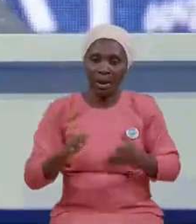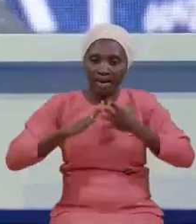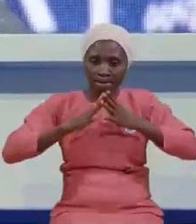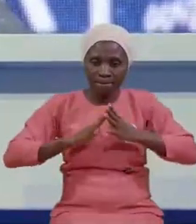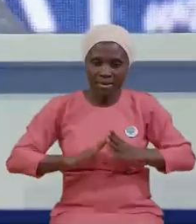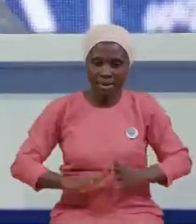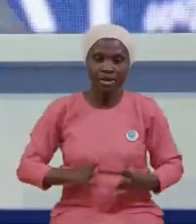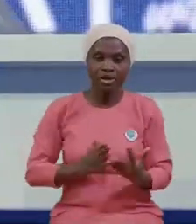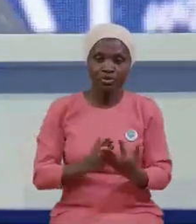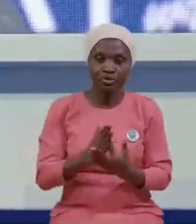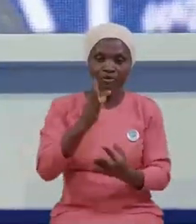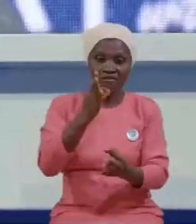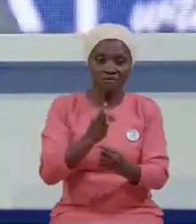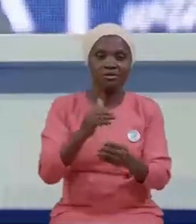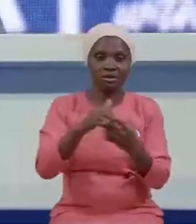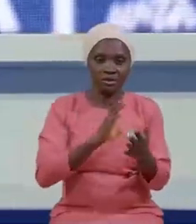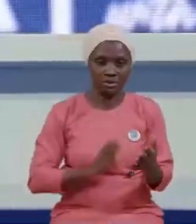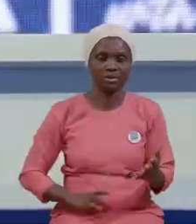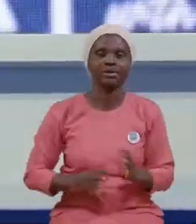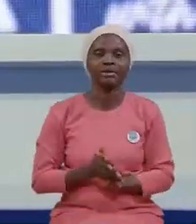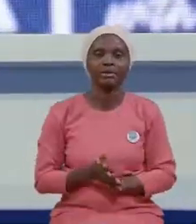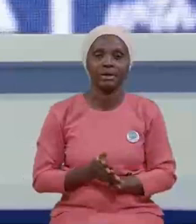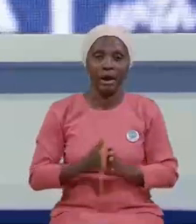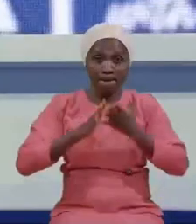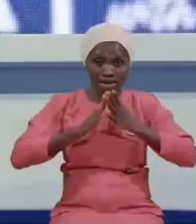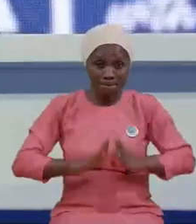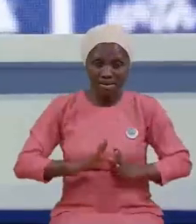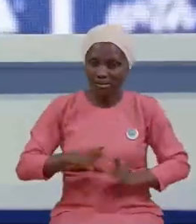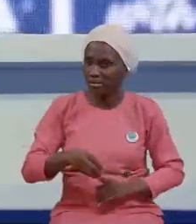unique venant dans ton âme, venant dans ton cœur,